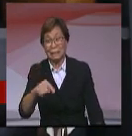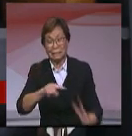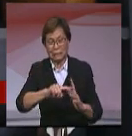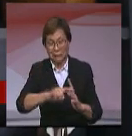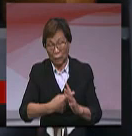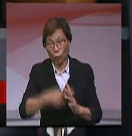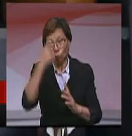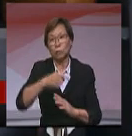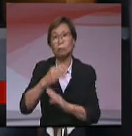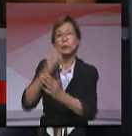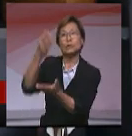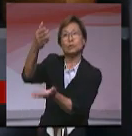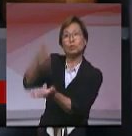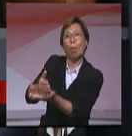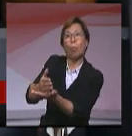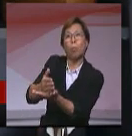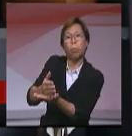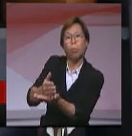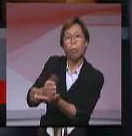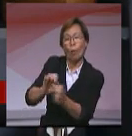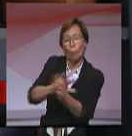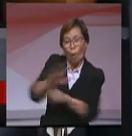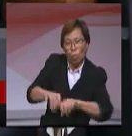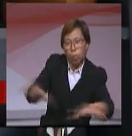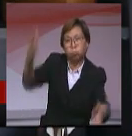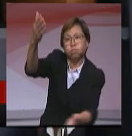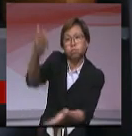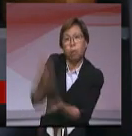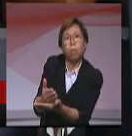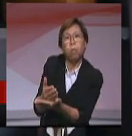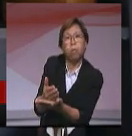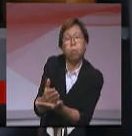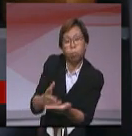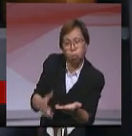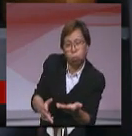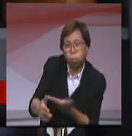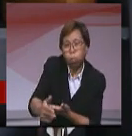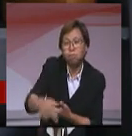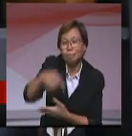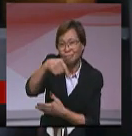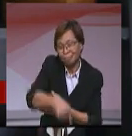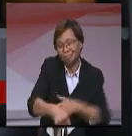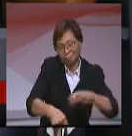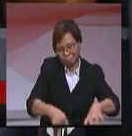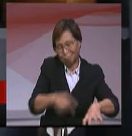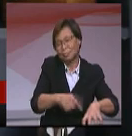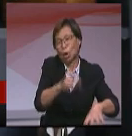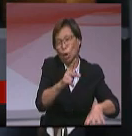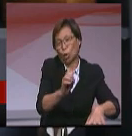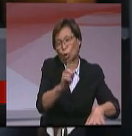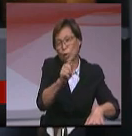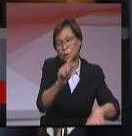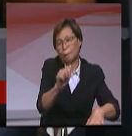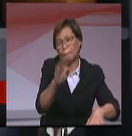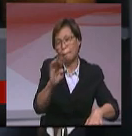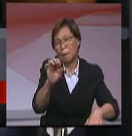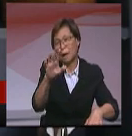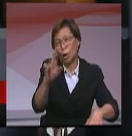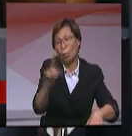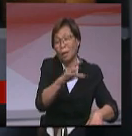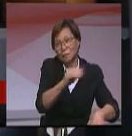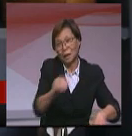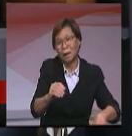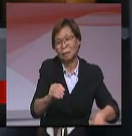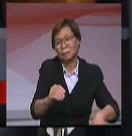bagi kita membendung jangkitan dan penularan COVID-19 dalam daerah tersebut serta membolehkan